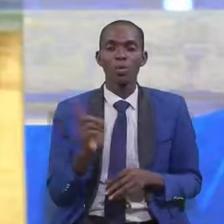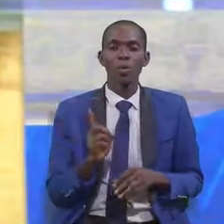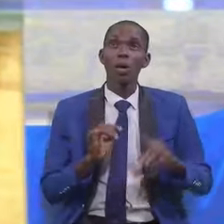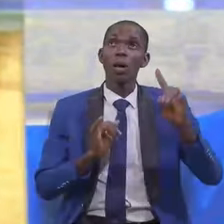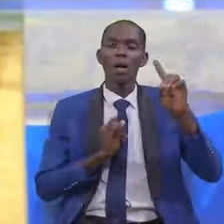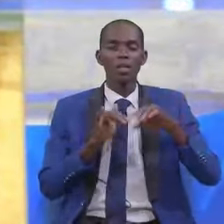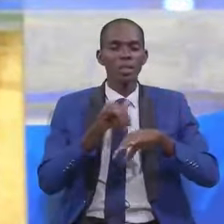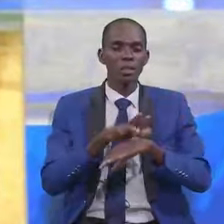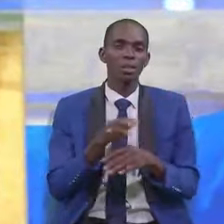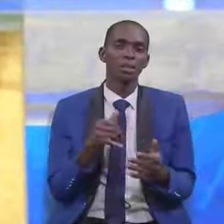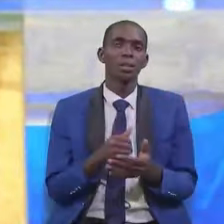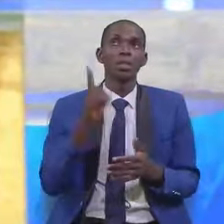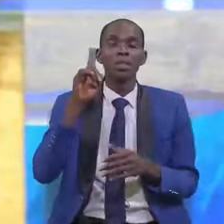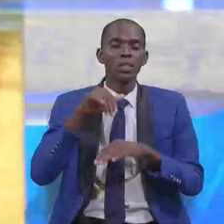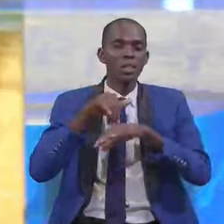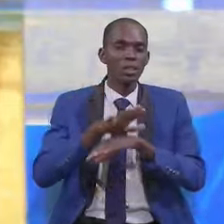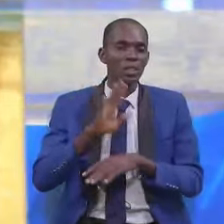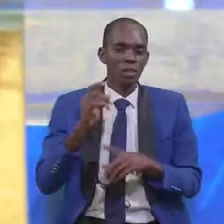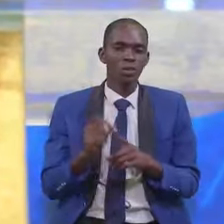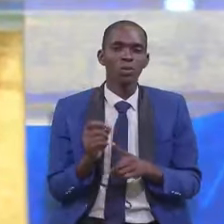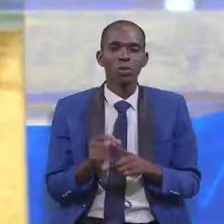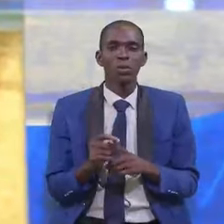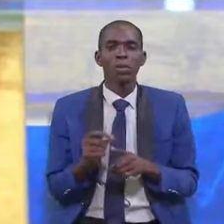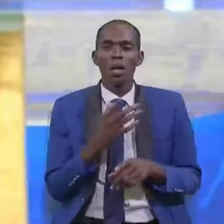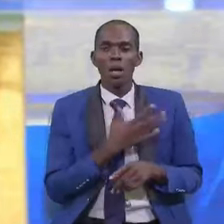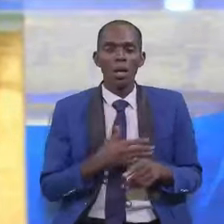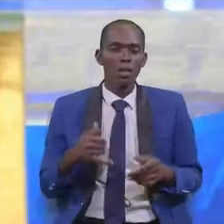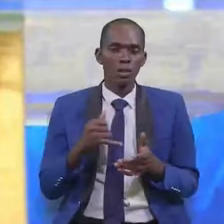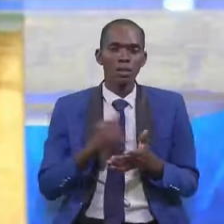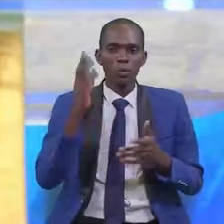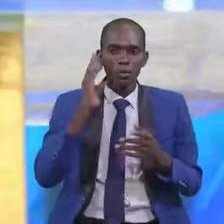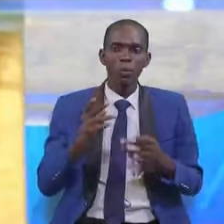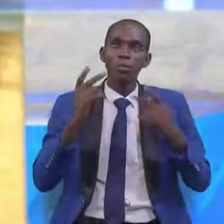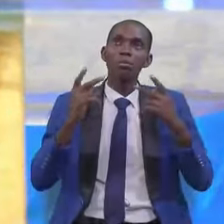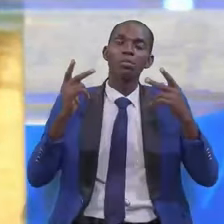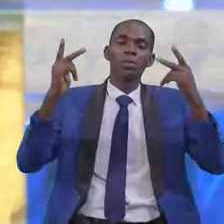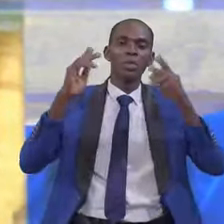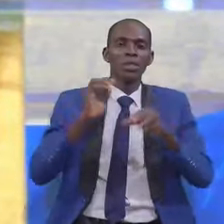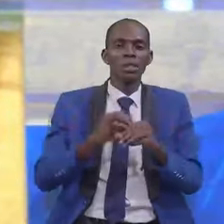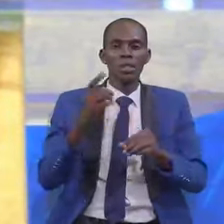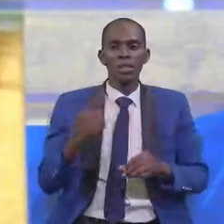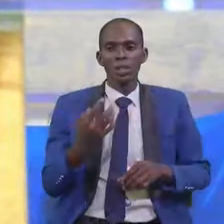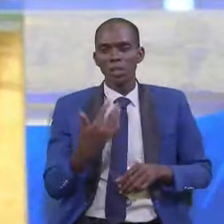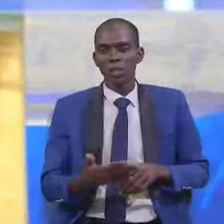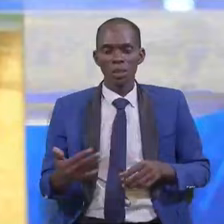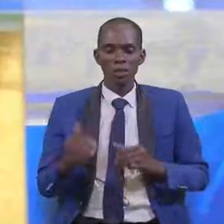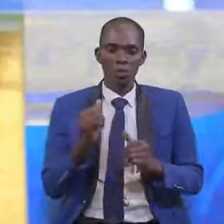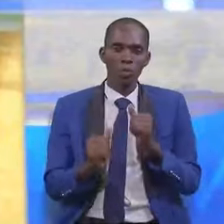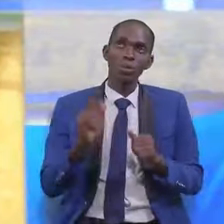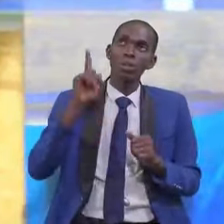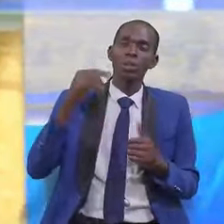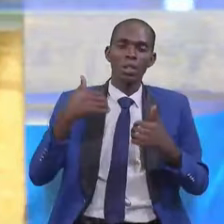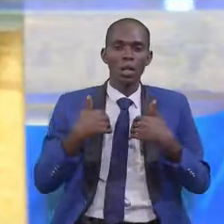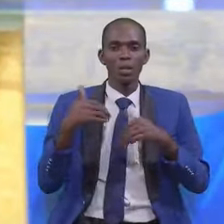Il envoie sa parole et cela va, et il accomplira les choses